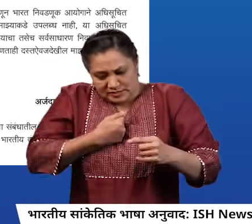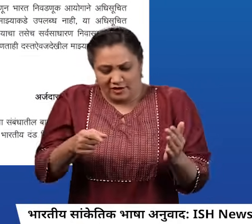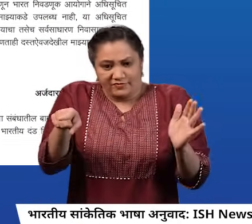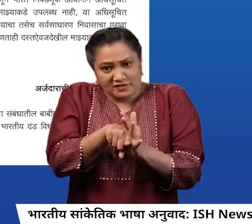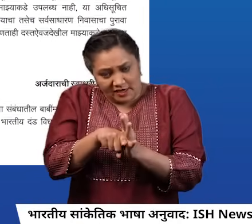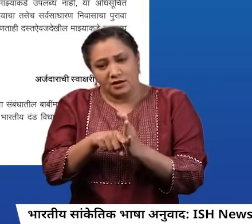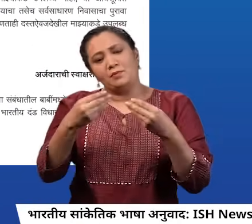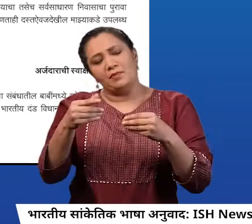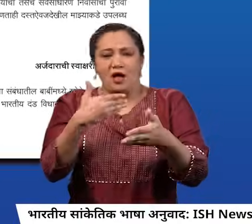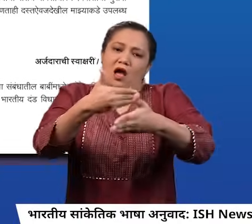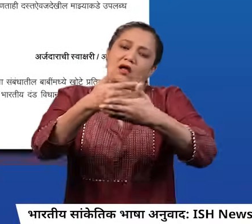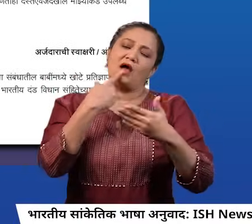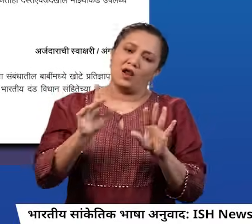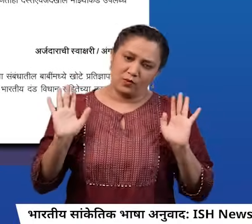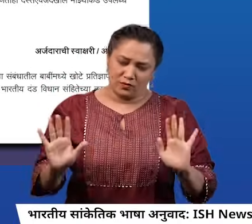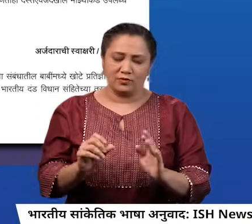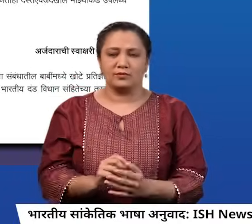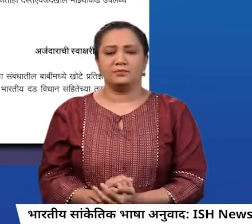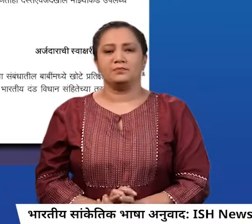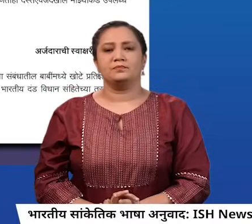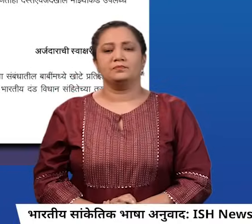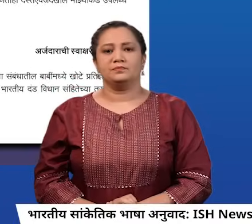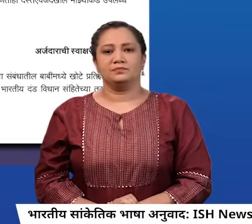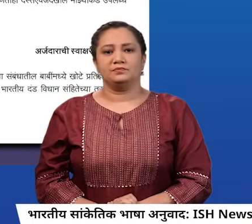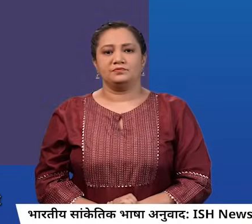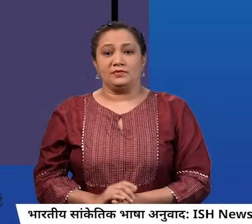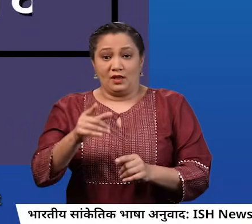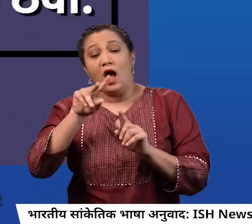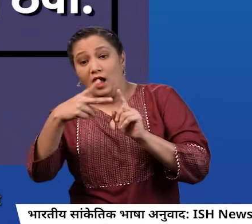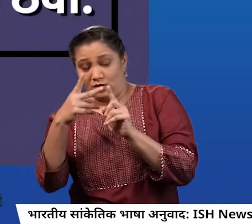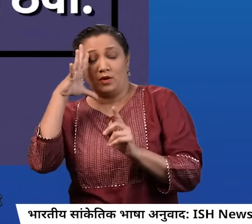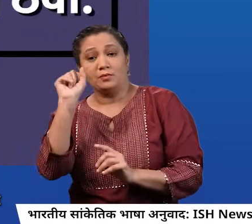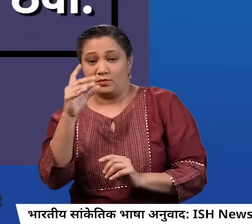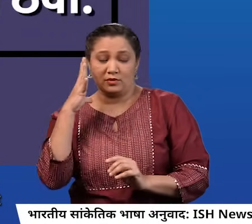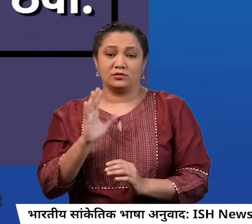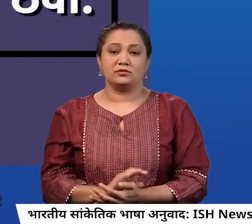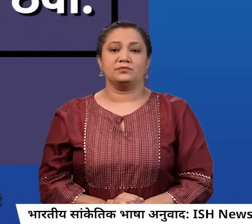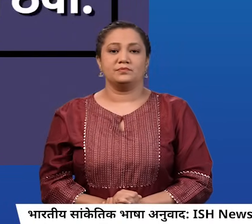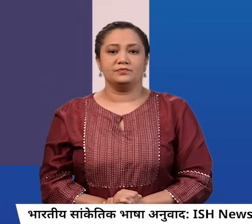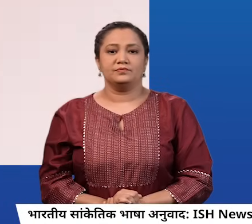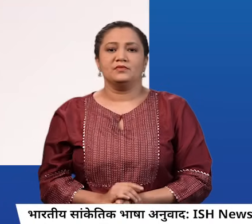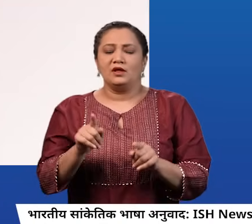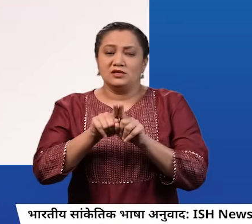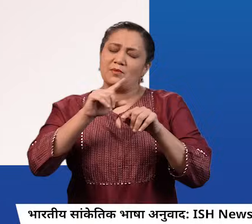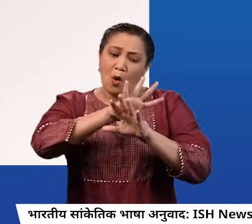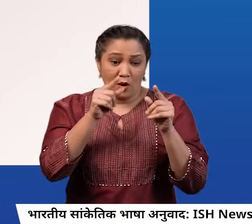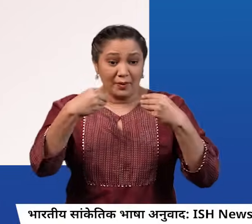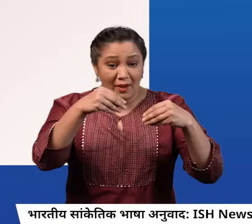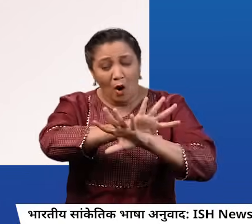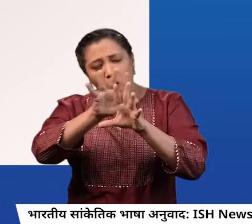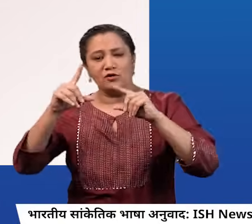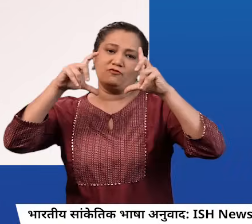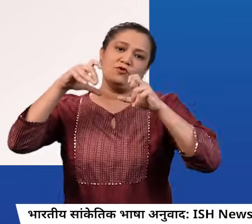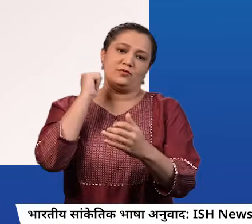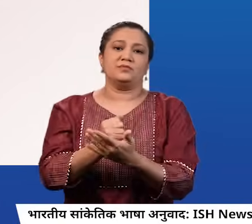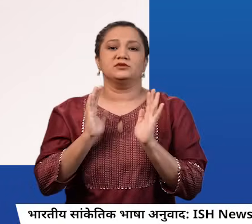स्वताहा स्वक्षरी केलील स्वगोशना पत्र तैयार करून सुधा देवुशकता है। इथे आनखी एक गोश्ट लक्षाट थेवा, ती मंजे हे सगले दस्ता